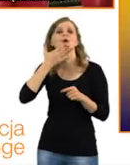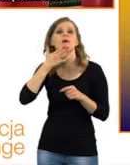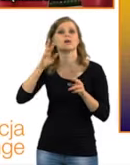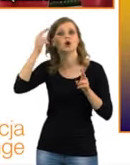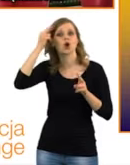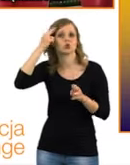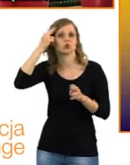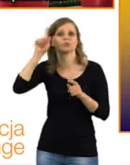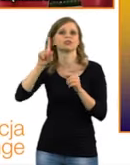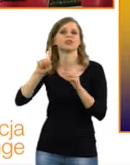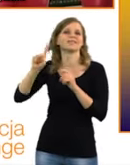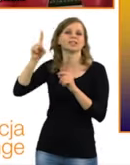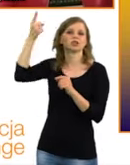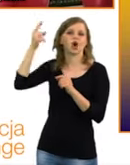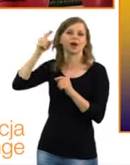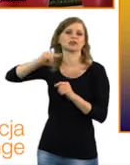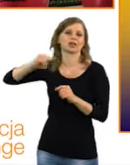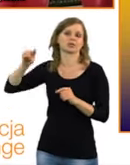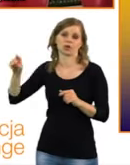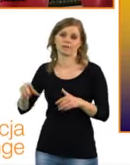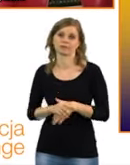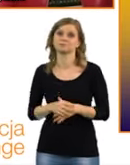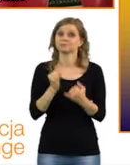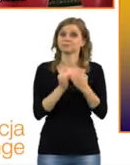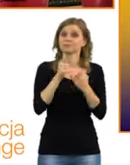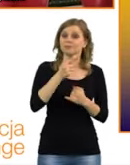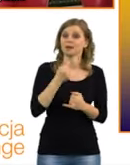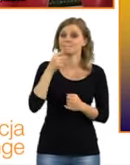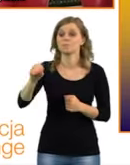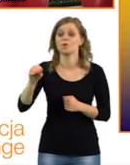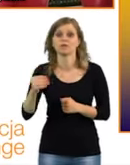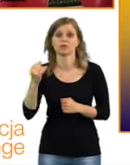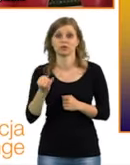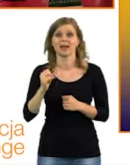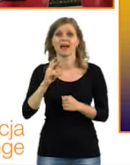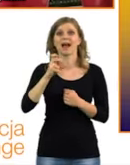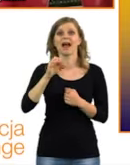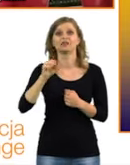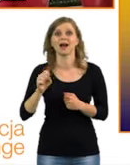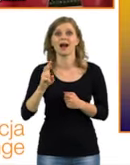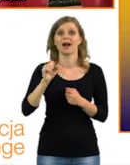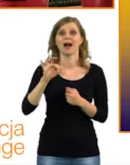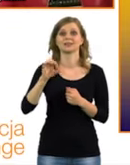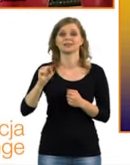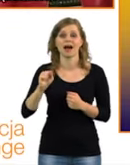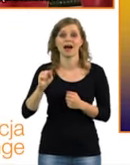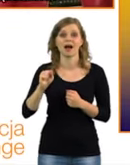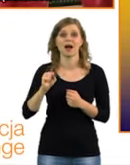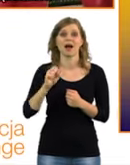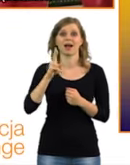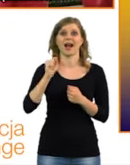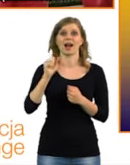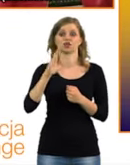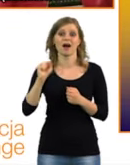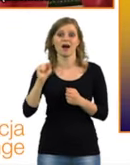wysokich częstotliwości. Jeżeli mówimy do dziecka kasza, kasia, kasa,